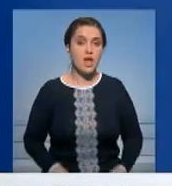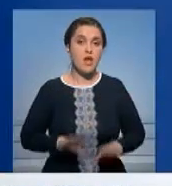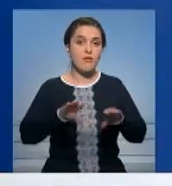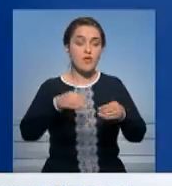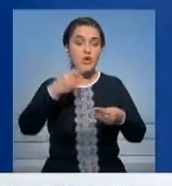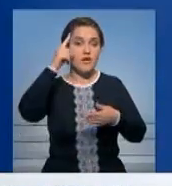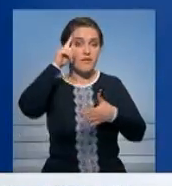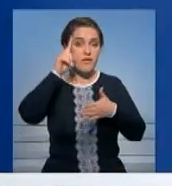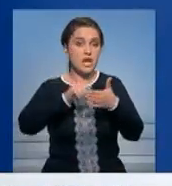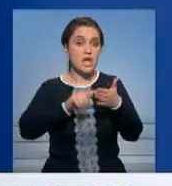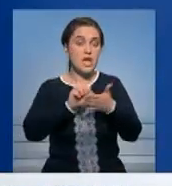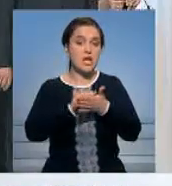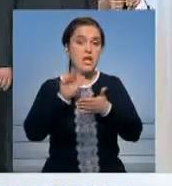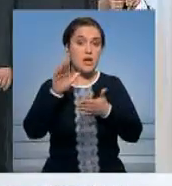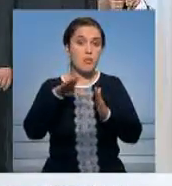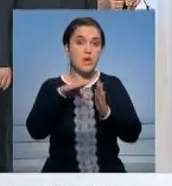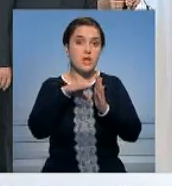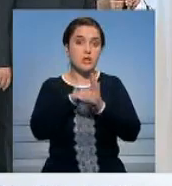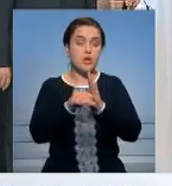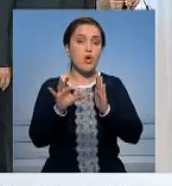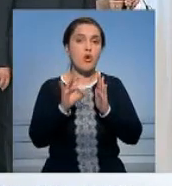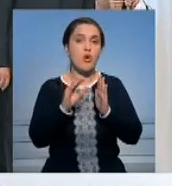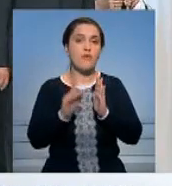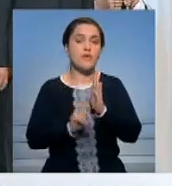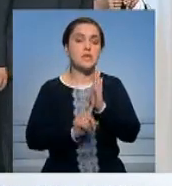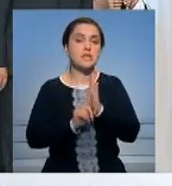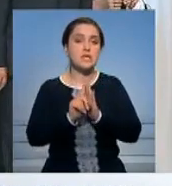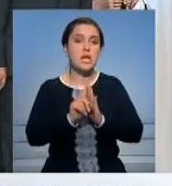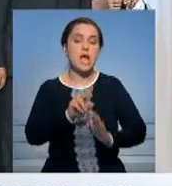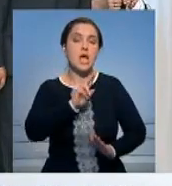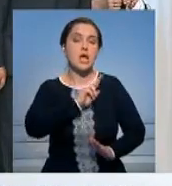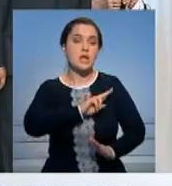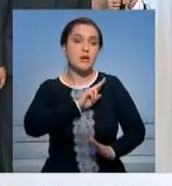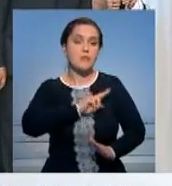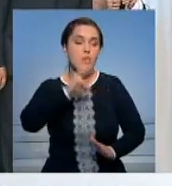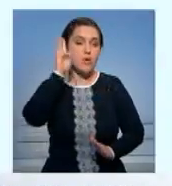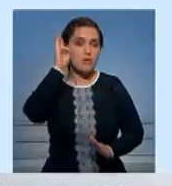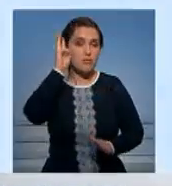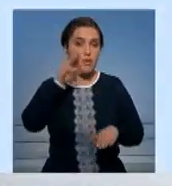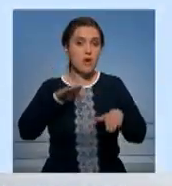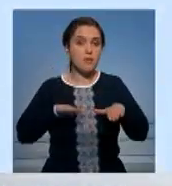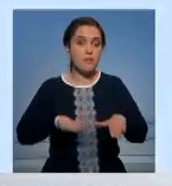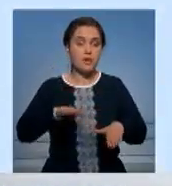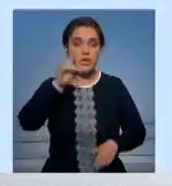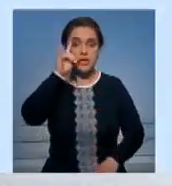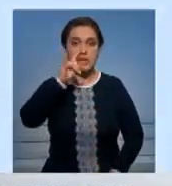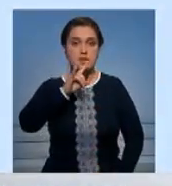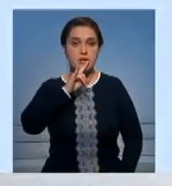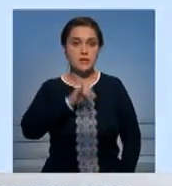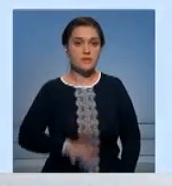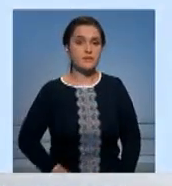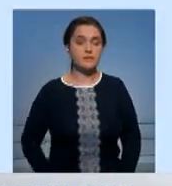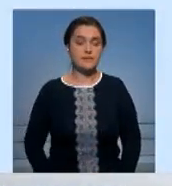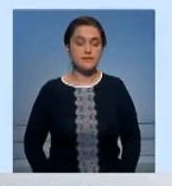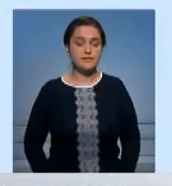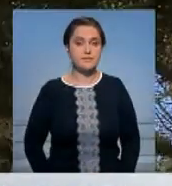грамот президенту означает официальное начало работы представителей иностранных государств в Казахстане. Иван Тулинов, Жандос